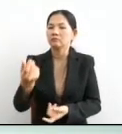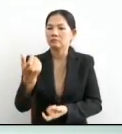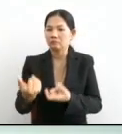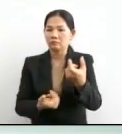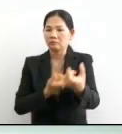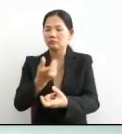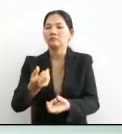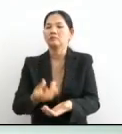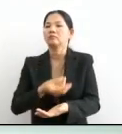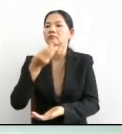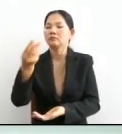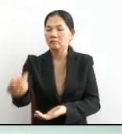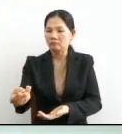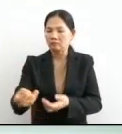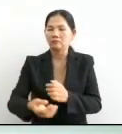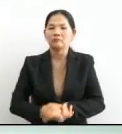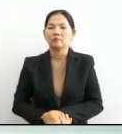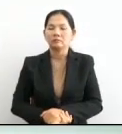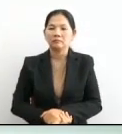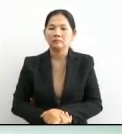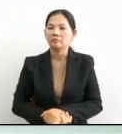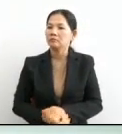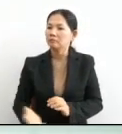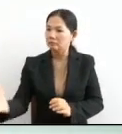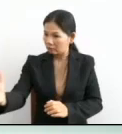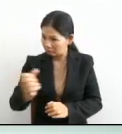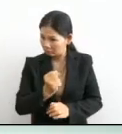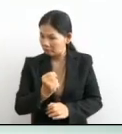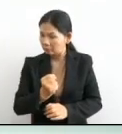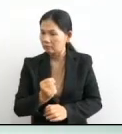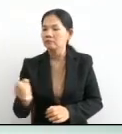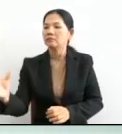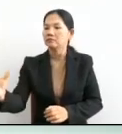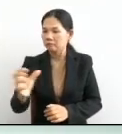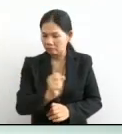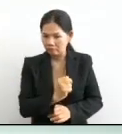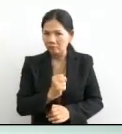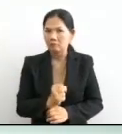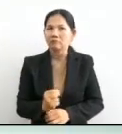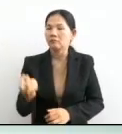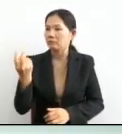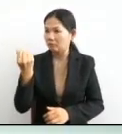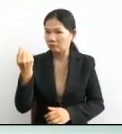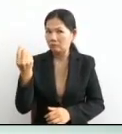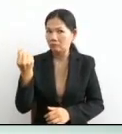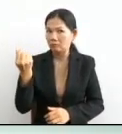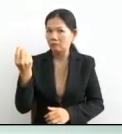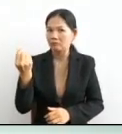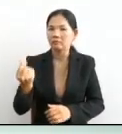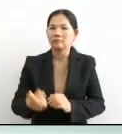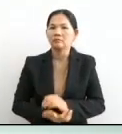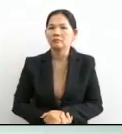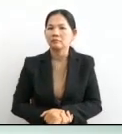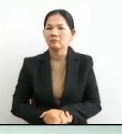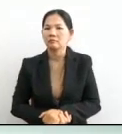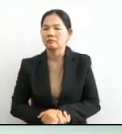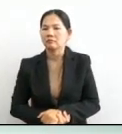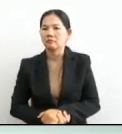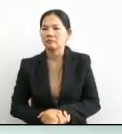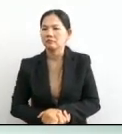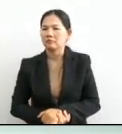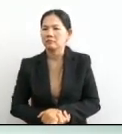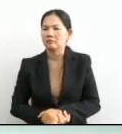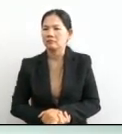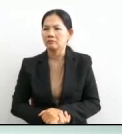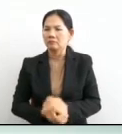mà chà các bạn ấy má có chà cứ các bạn chà các bạn trả chấm nâu chẳng ạ chà